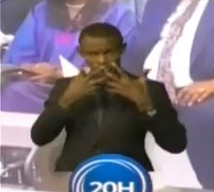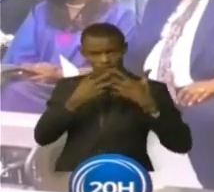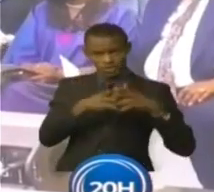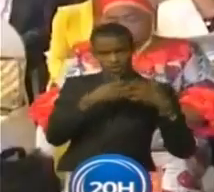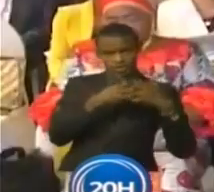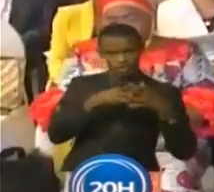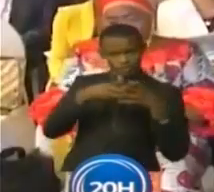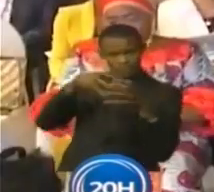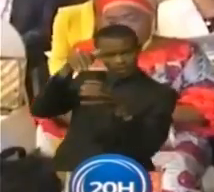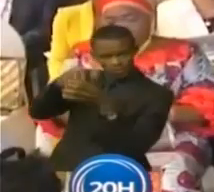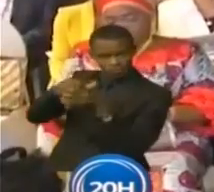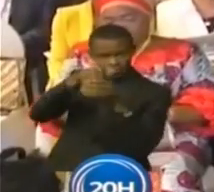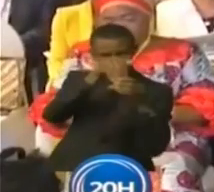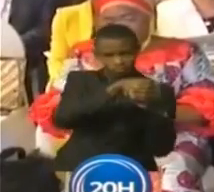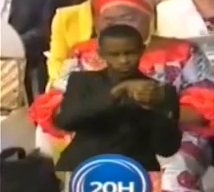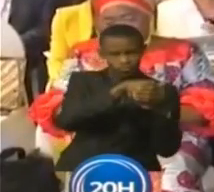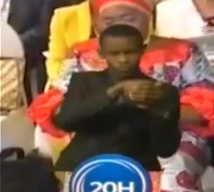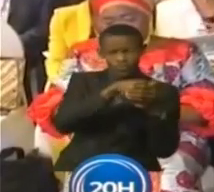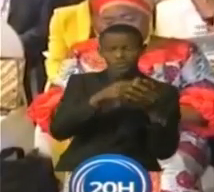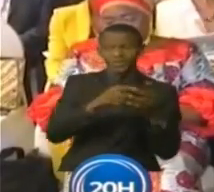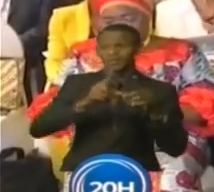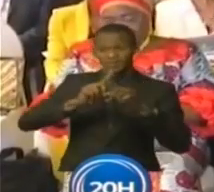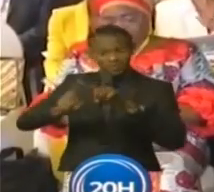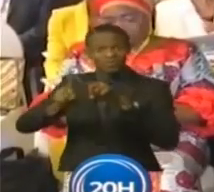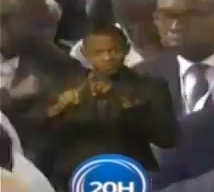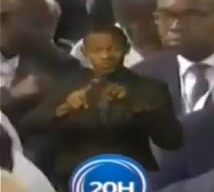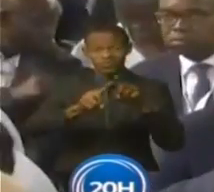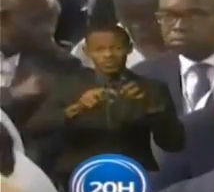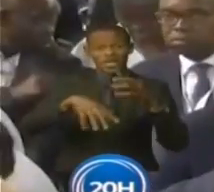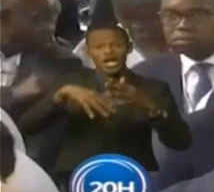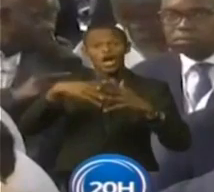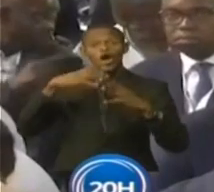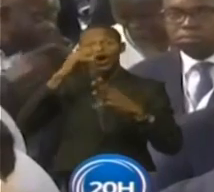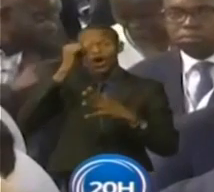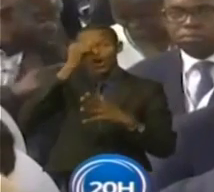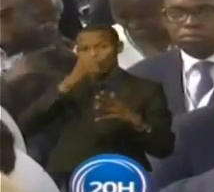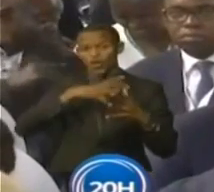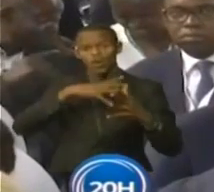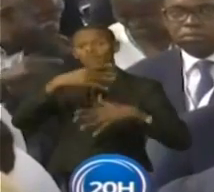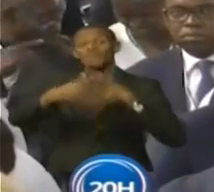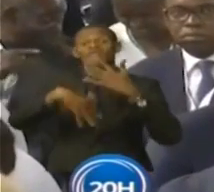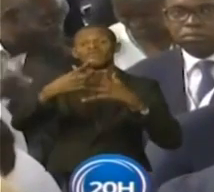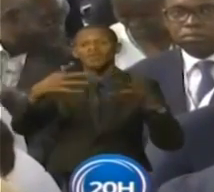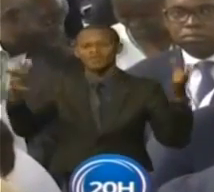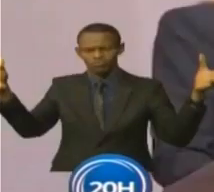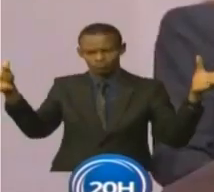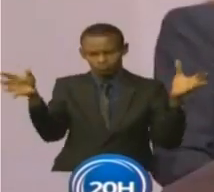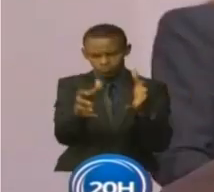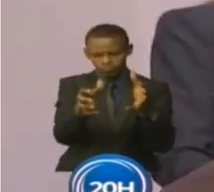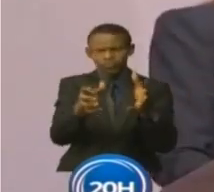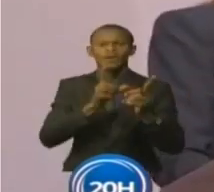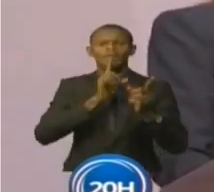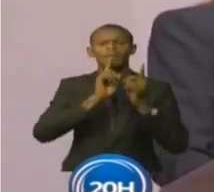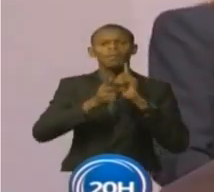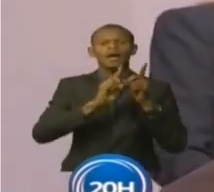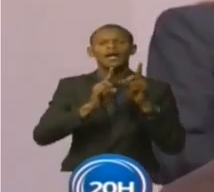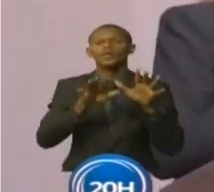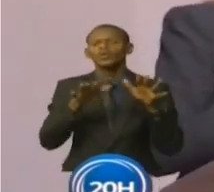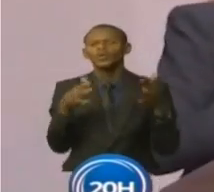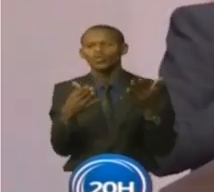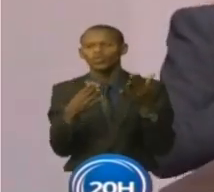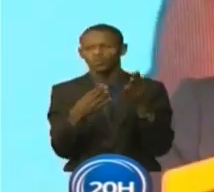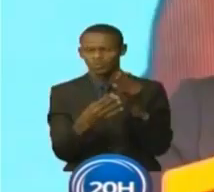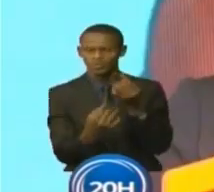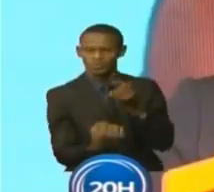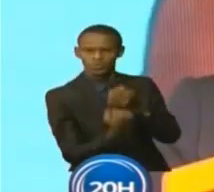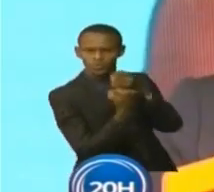sur les différentes thématiques qui touchent au développement de la chaîne de valeur dans les secteurs agricoles en République démocratique du Congo. Pour les chefs